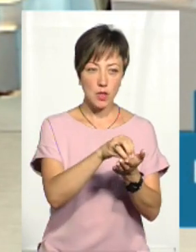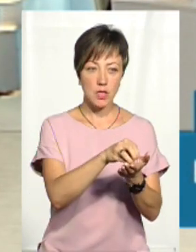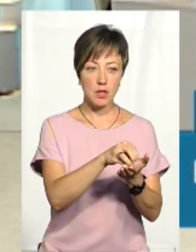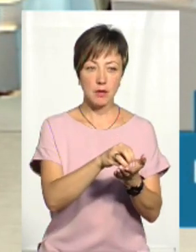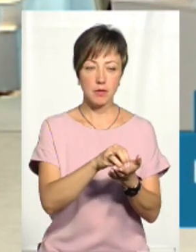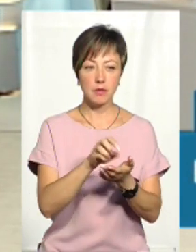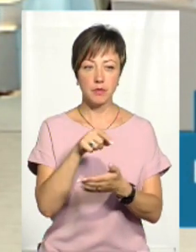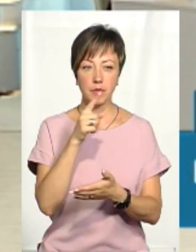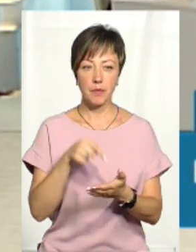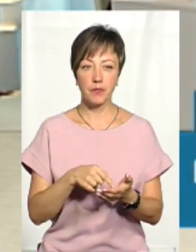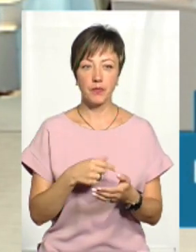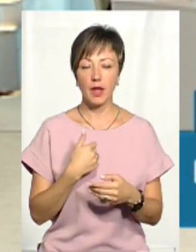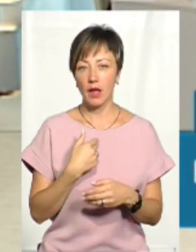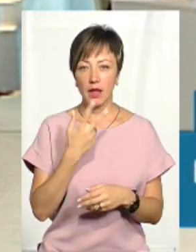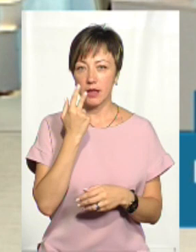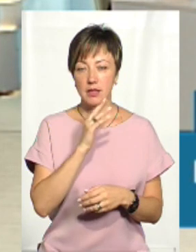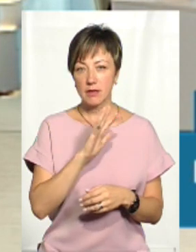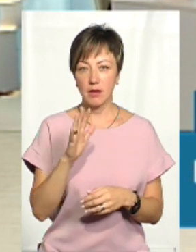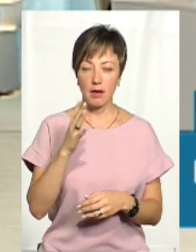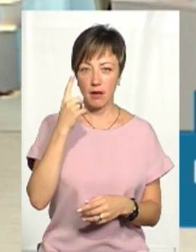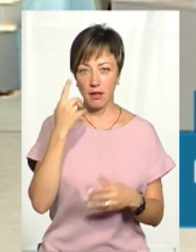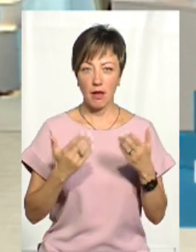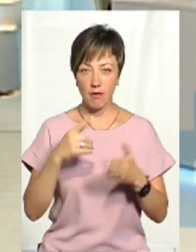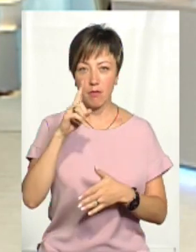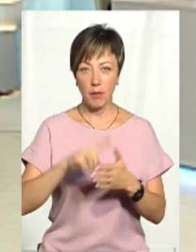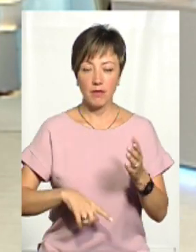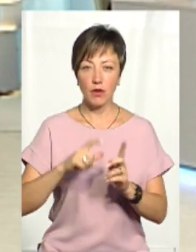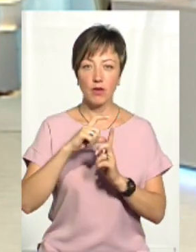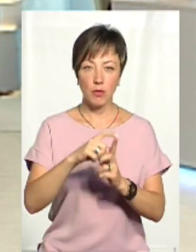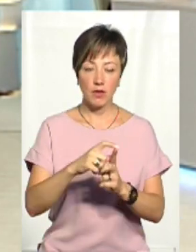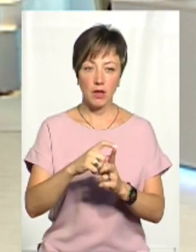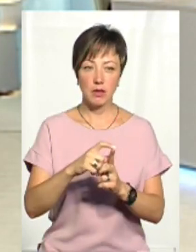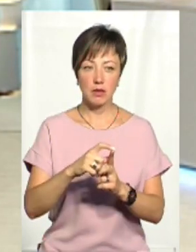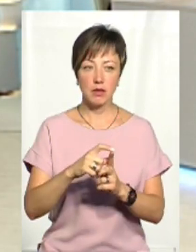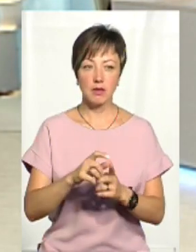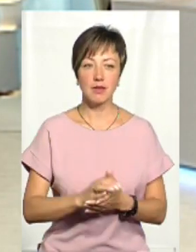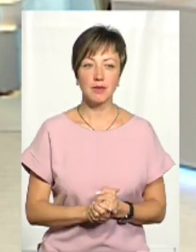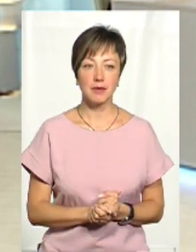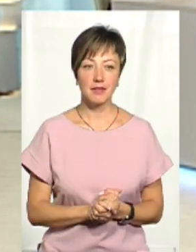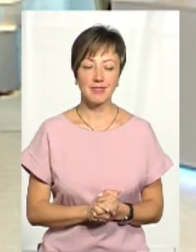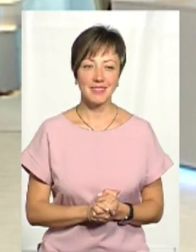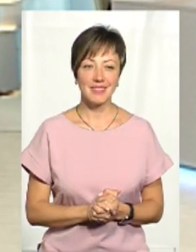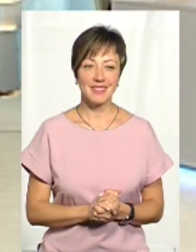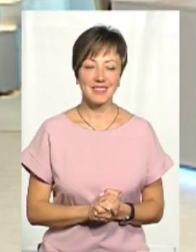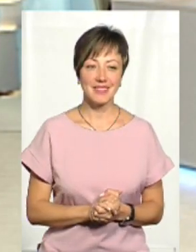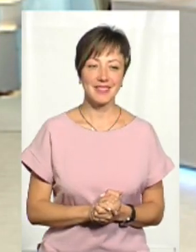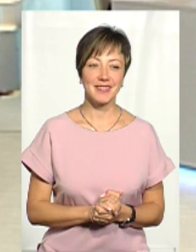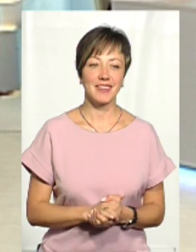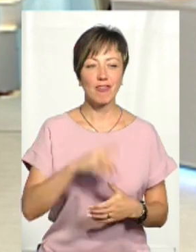я не звик гадати, я звик впевнено відповідати. Впевнено відповідати. На ці